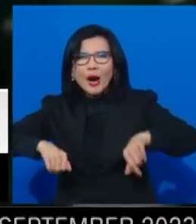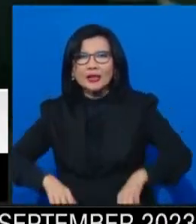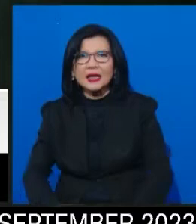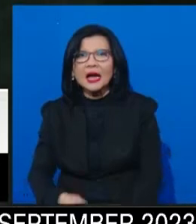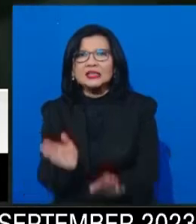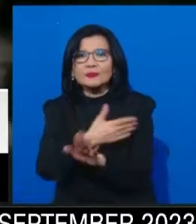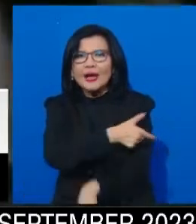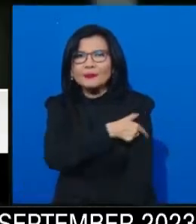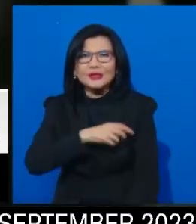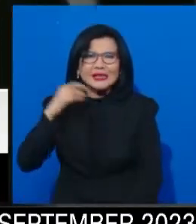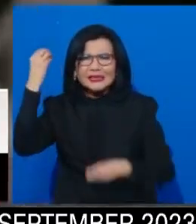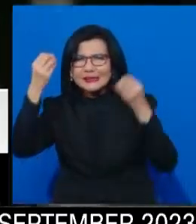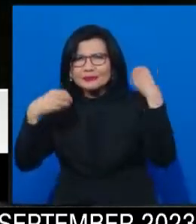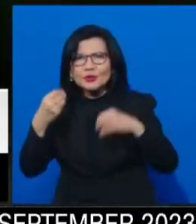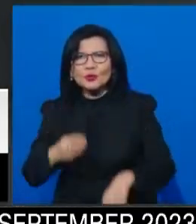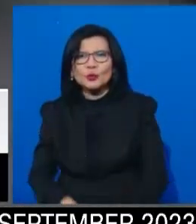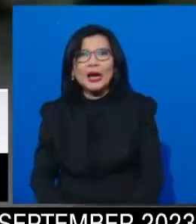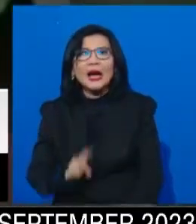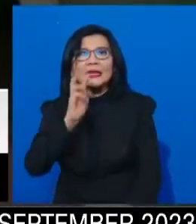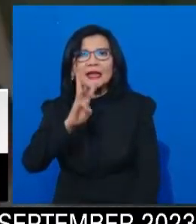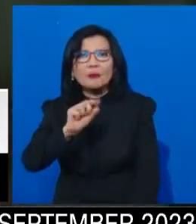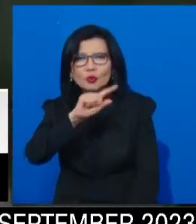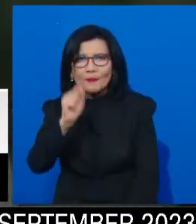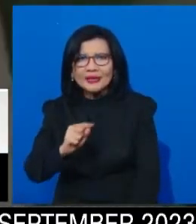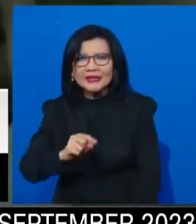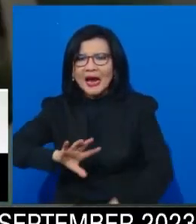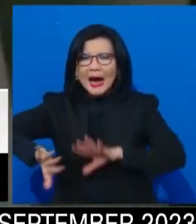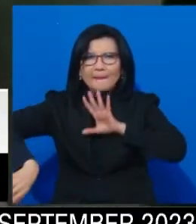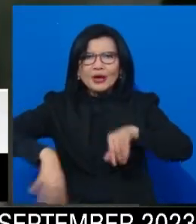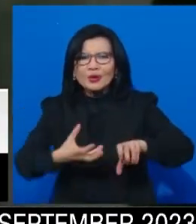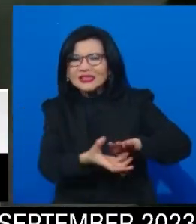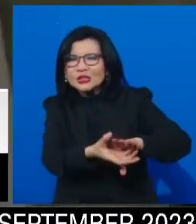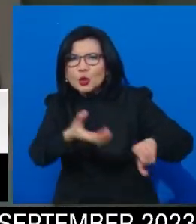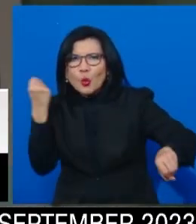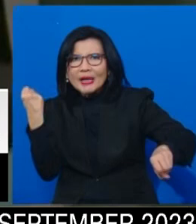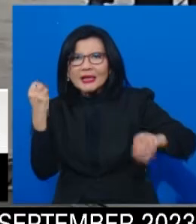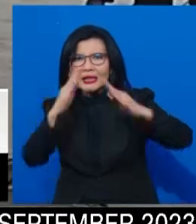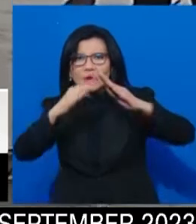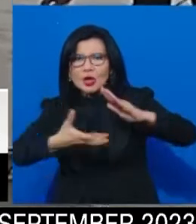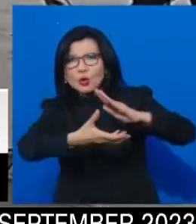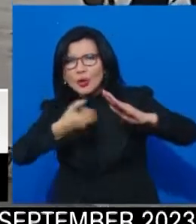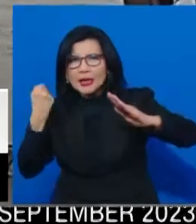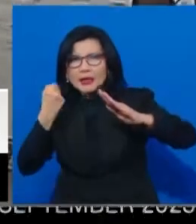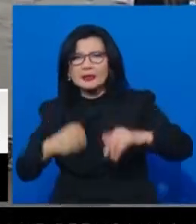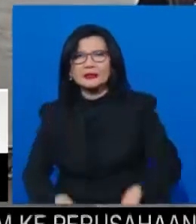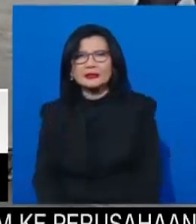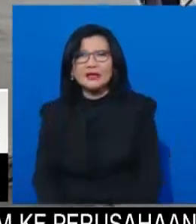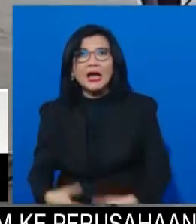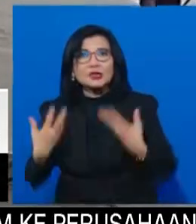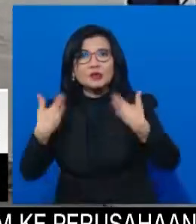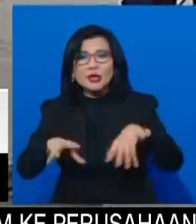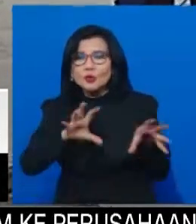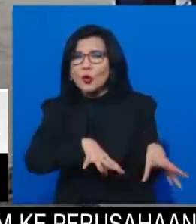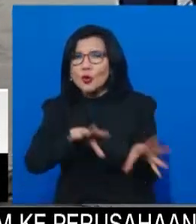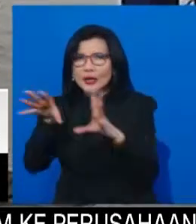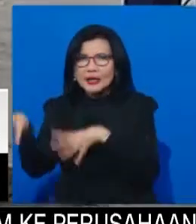sempat kerepotan hingga hampir setengah jam untuk mengeluarkan biawak sepanjang 1 meter dari atap rumah. Usai dievakuasi, biawak dibawa petugas